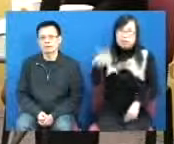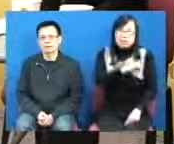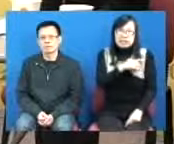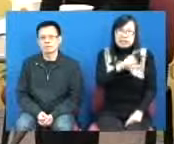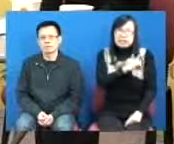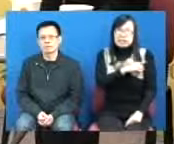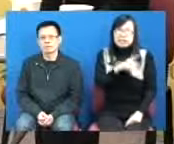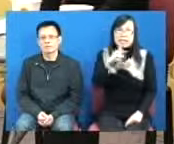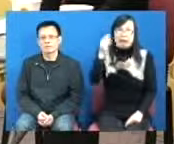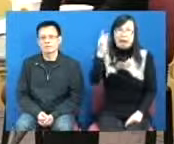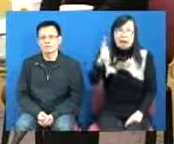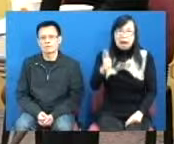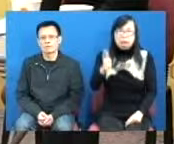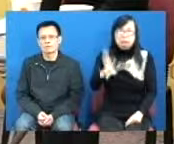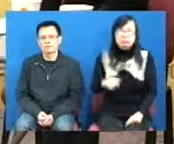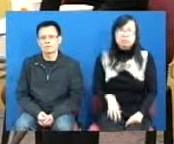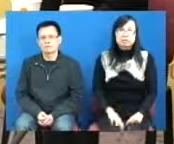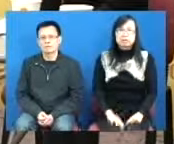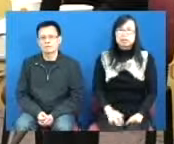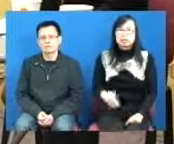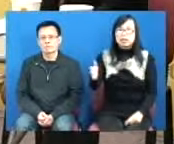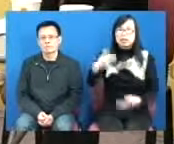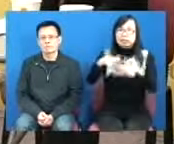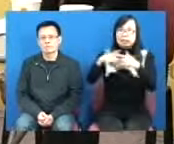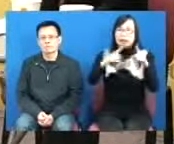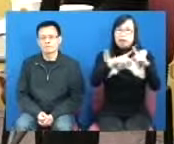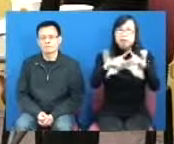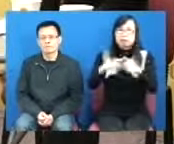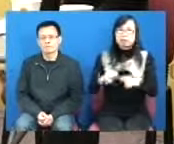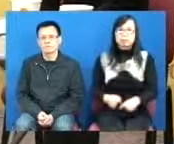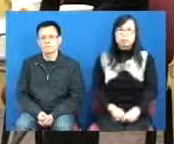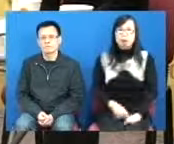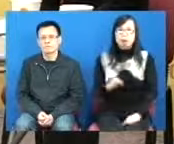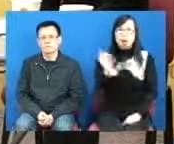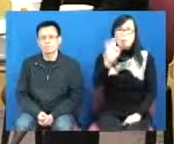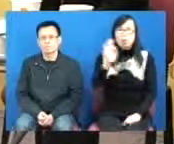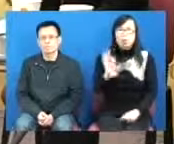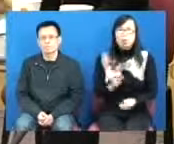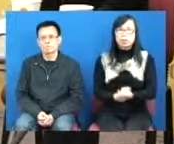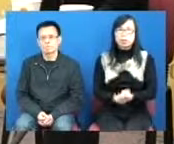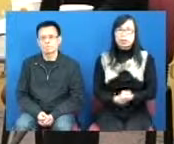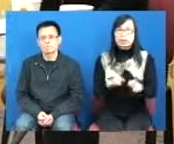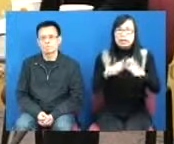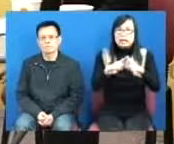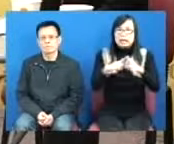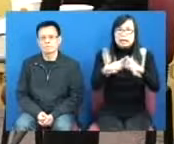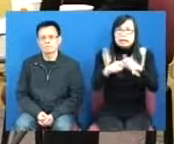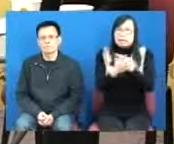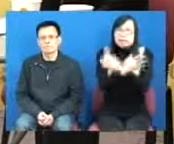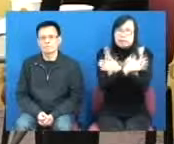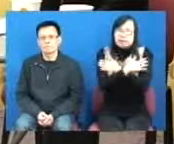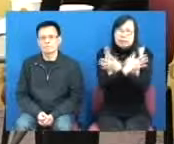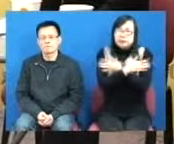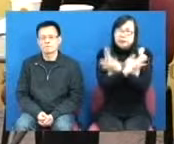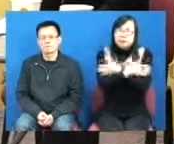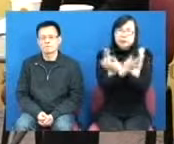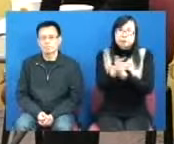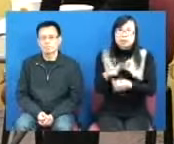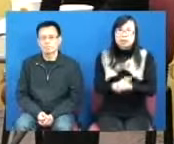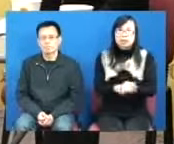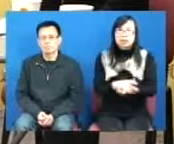才不知道其他市民你真的跟他沒有一些人情味沒有一些人味我覺得現在